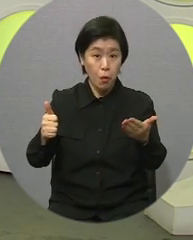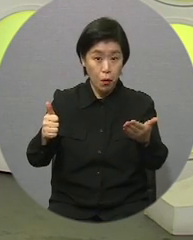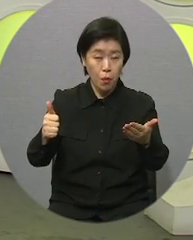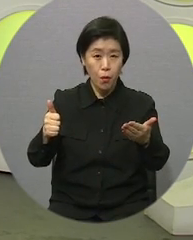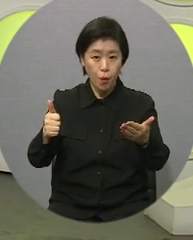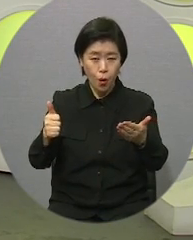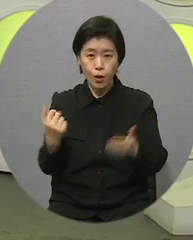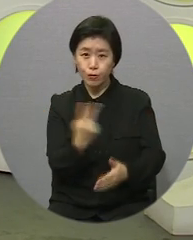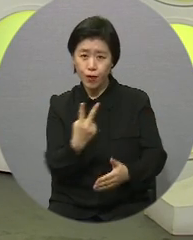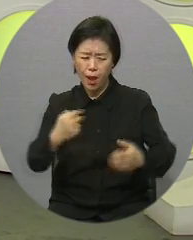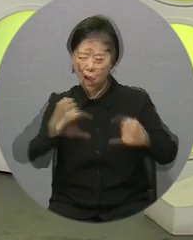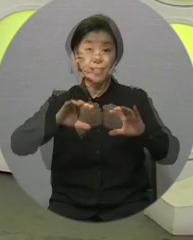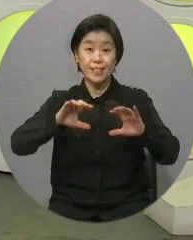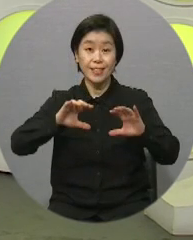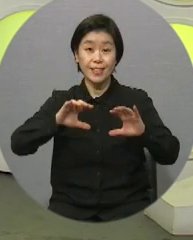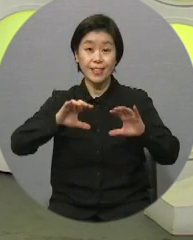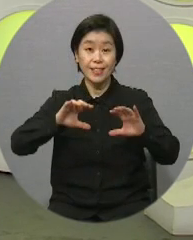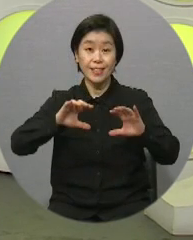경기를